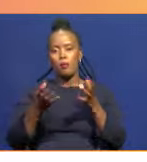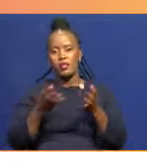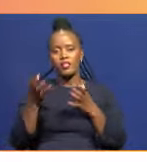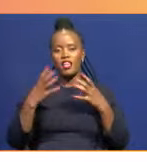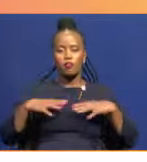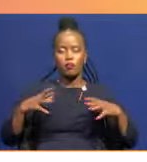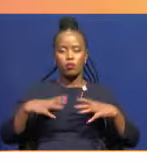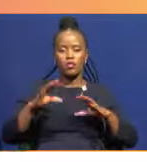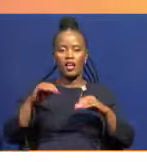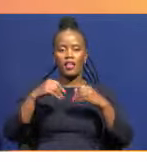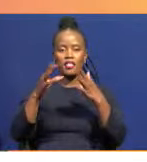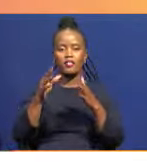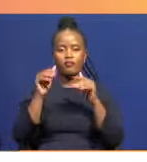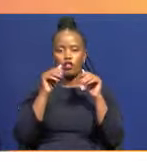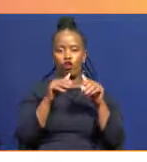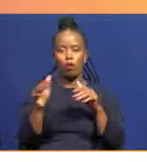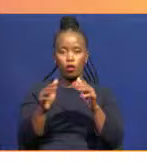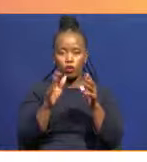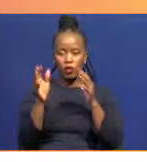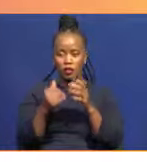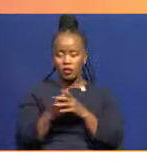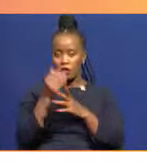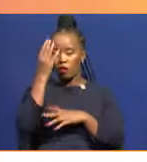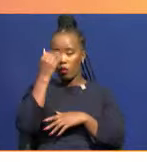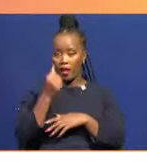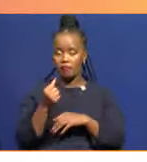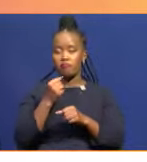wanapewa nafasi ili wakuje